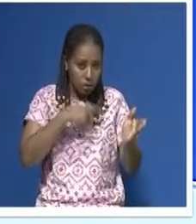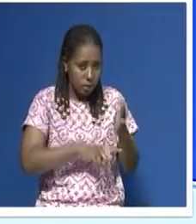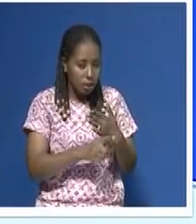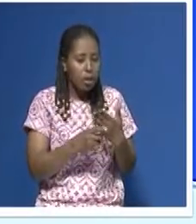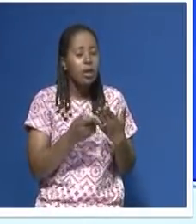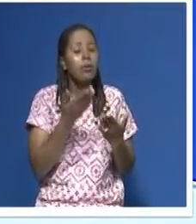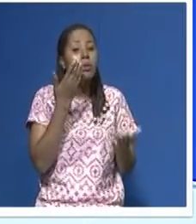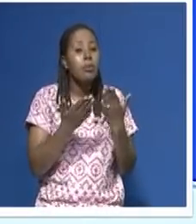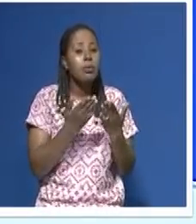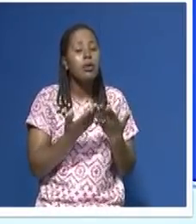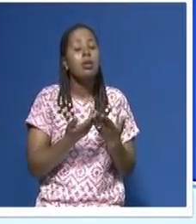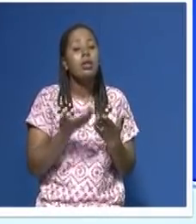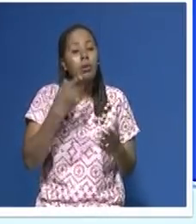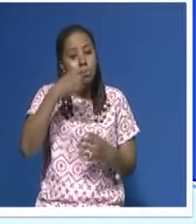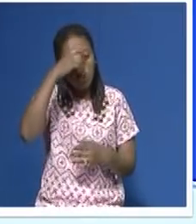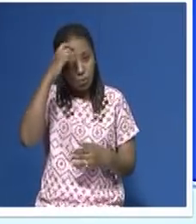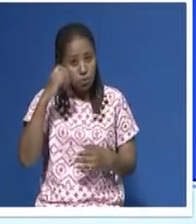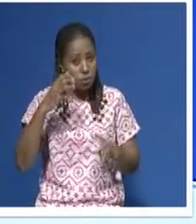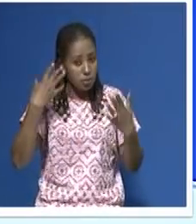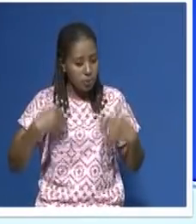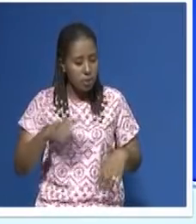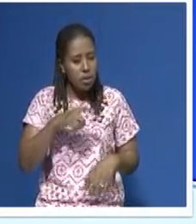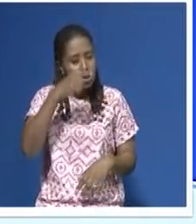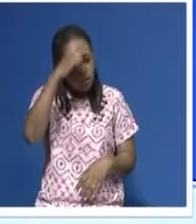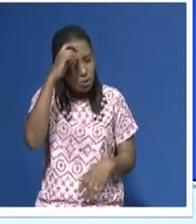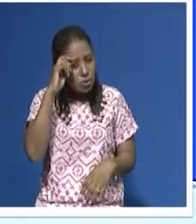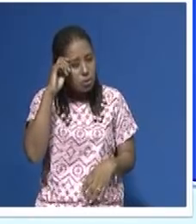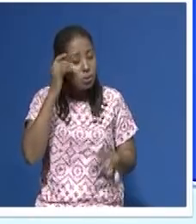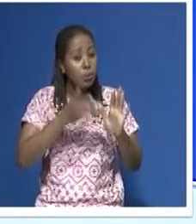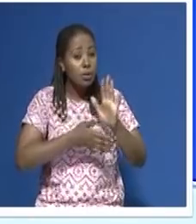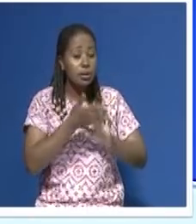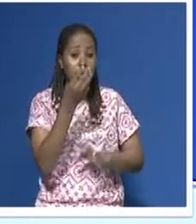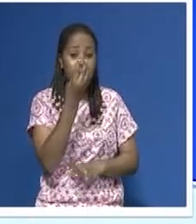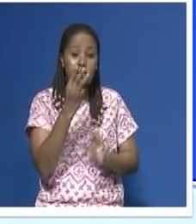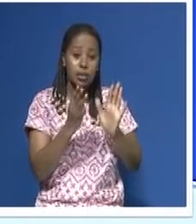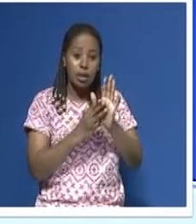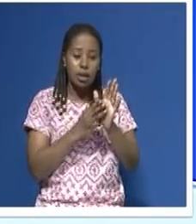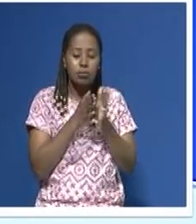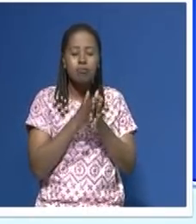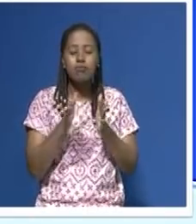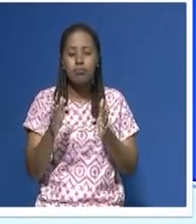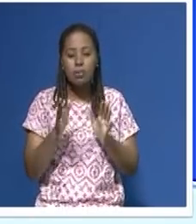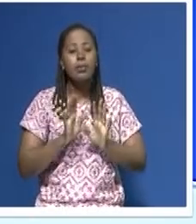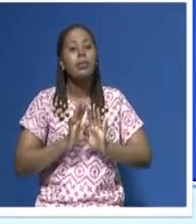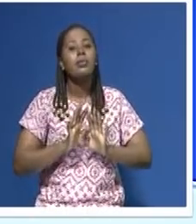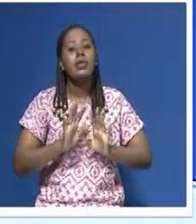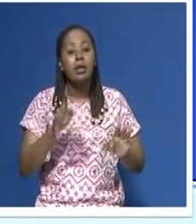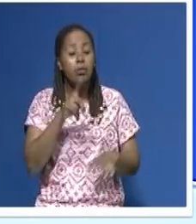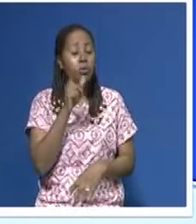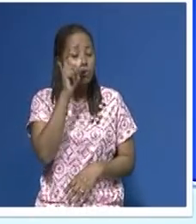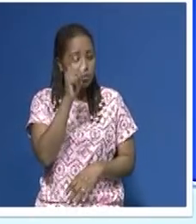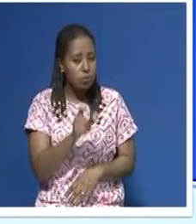tunapima kiwango cha joto la mwili. Ambapo sasa joto likiwa kuanzia 38 kwenda juu, tayari